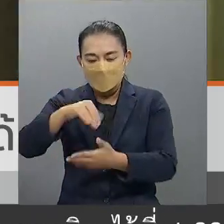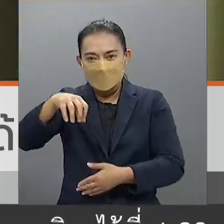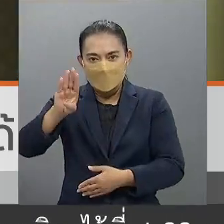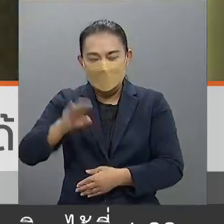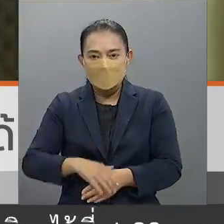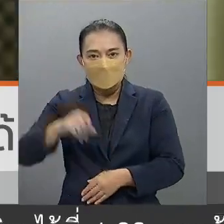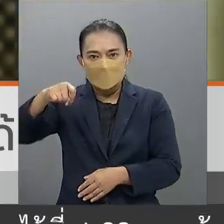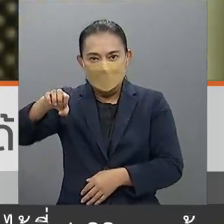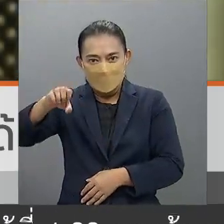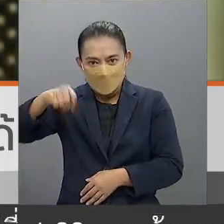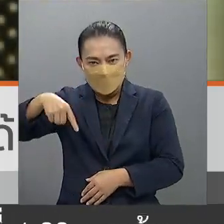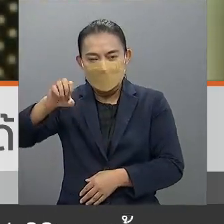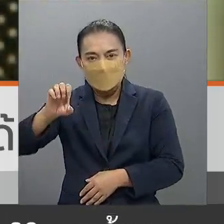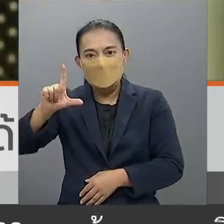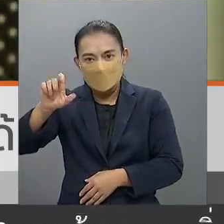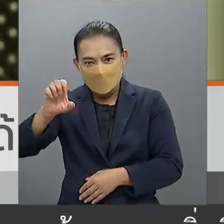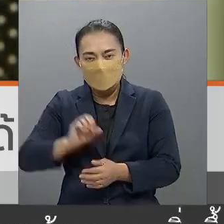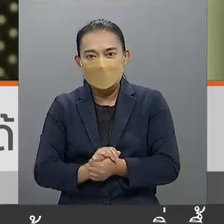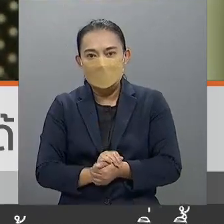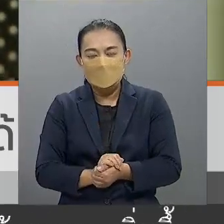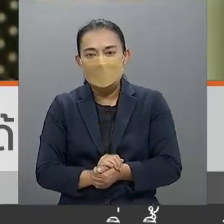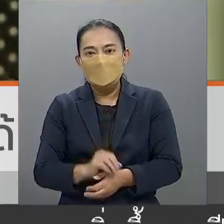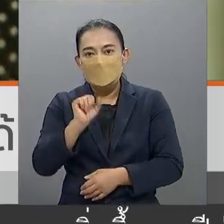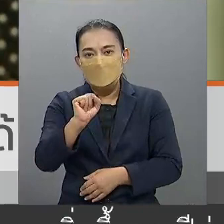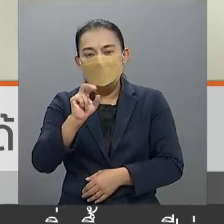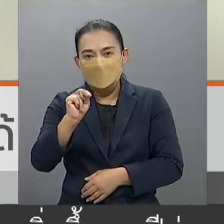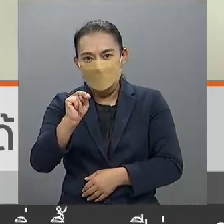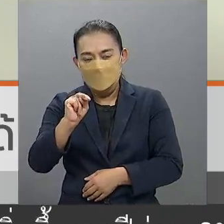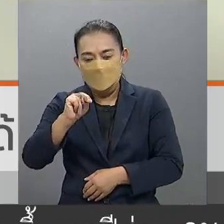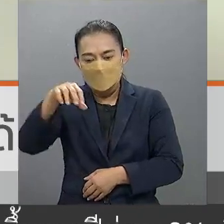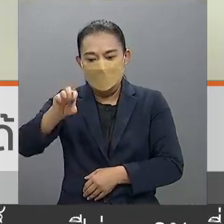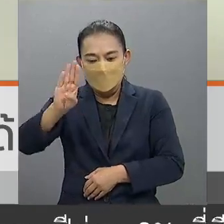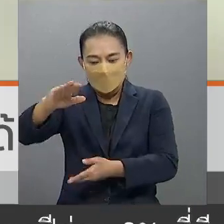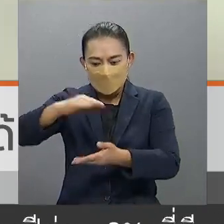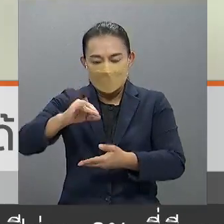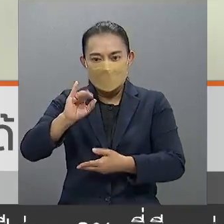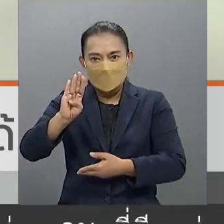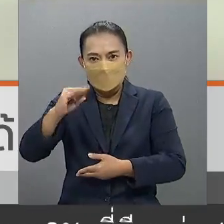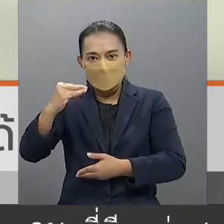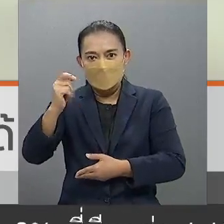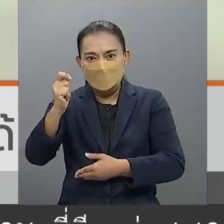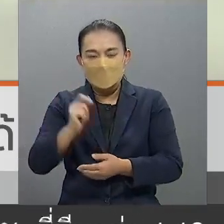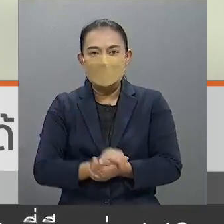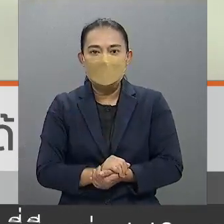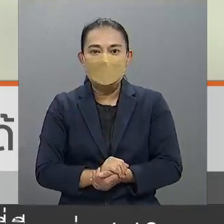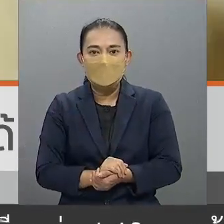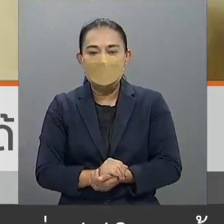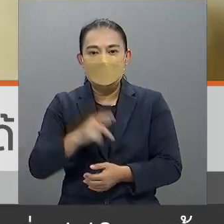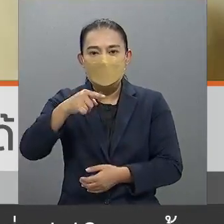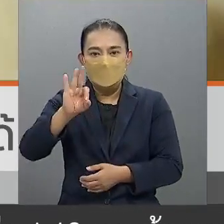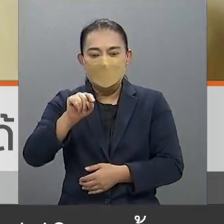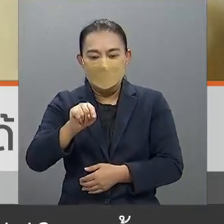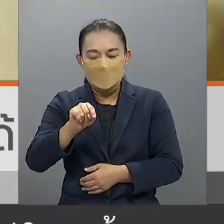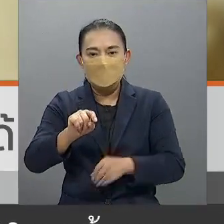ำกัดและวัคซีนของซิโนฟาร์มนำเข้าโดยบริษัทไบโอจีนิเทคจำกัดวัคซีนของไฟเซอร์ตัวนี้นะคะก็เป็นวัคซีนช